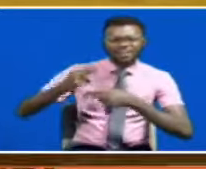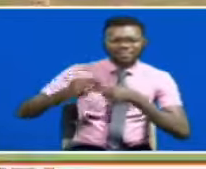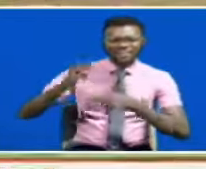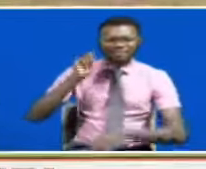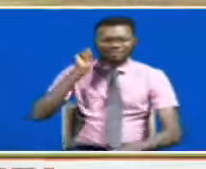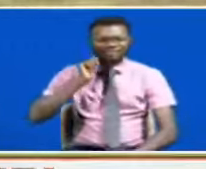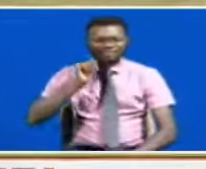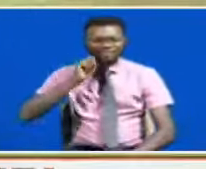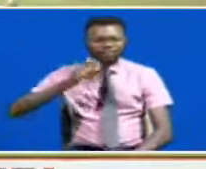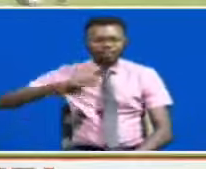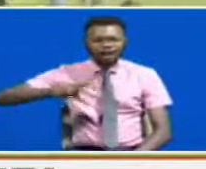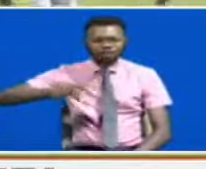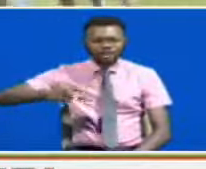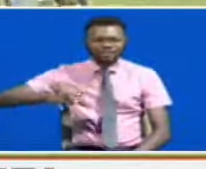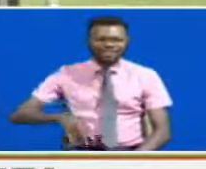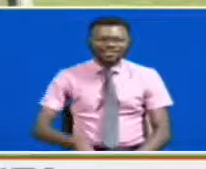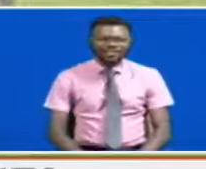Nandi.